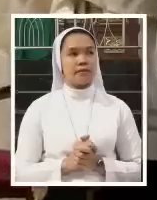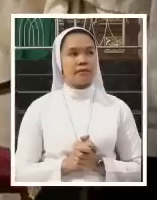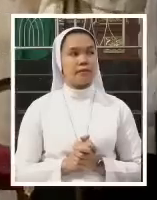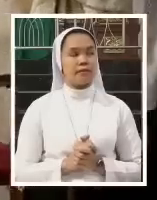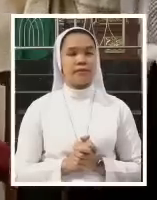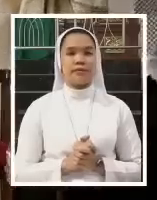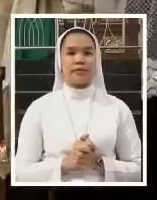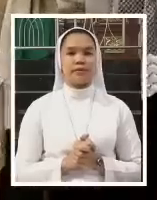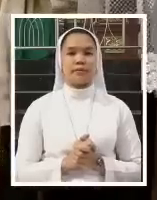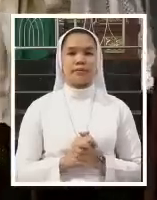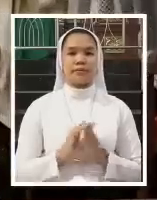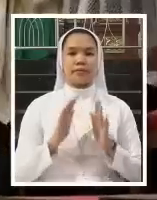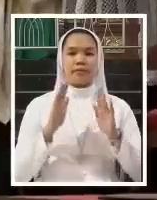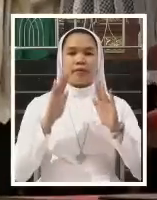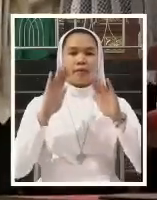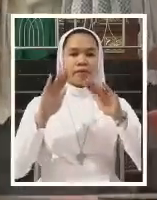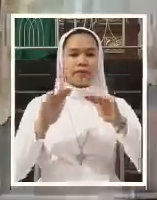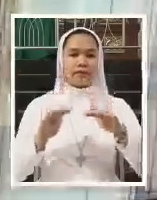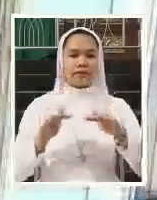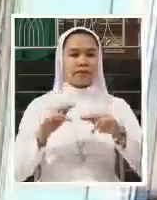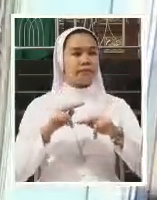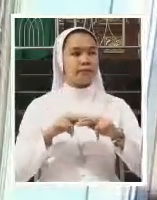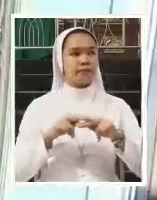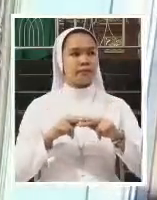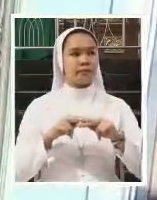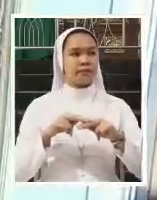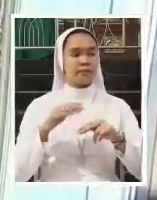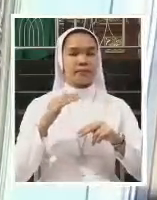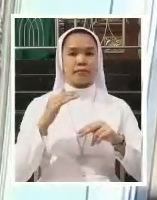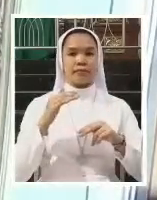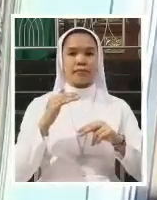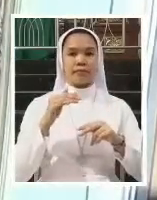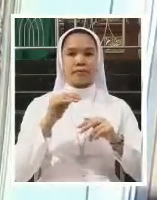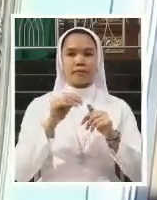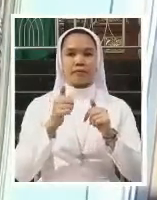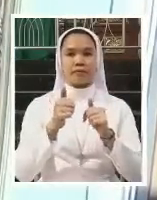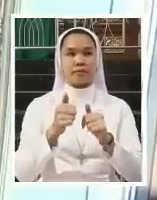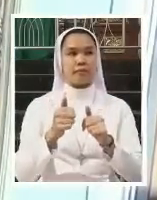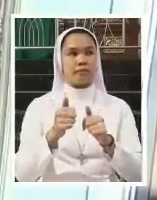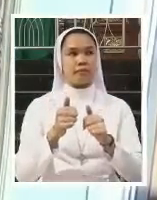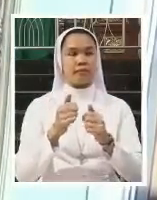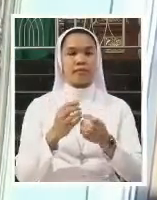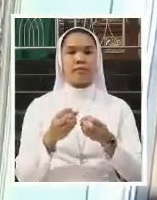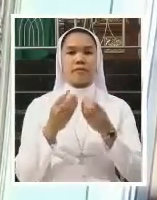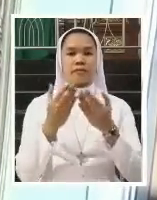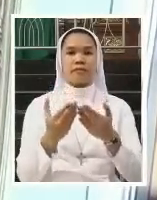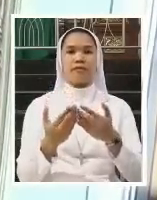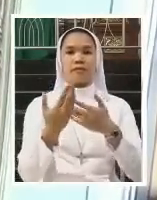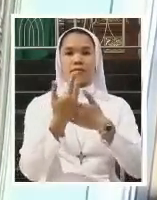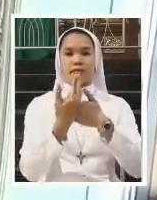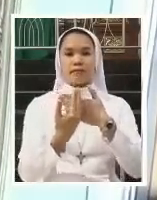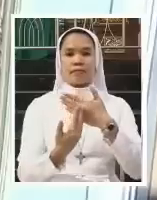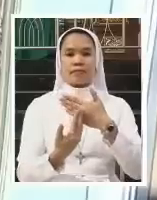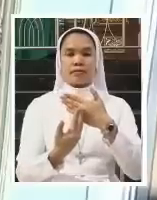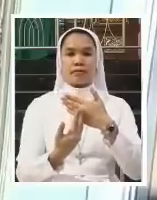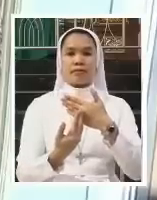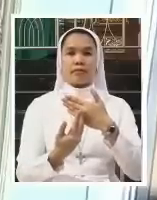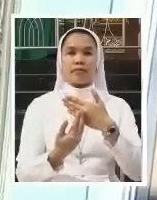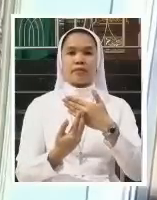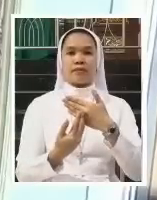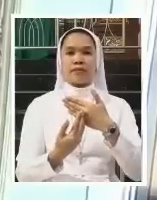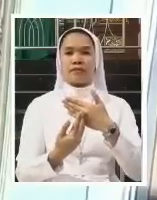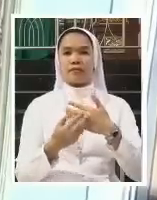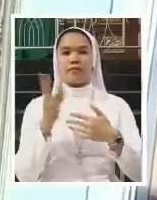Matukaw na po ang gabos. Isusunod na po niya to ang pagdulot kan tinapay asin arak, asin ang pagandam kan